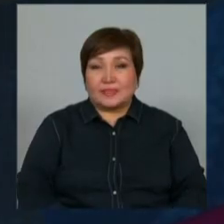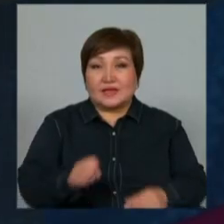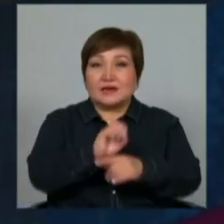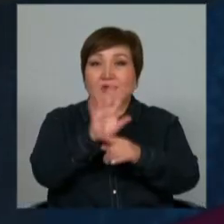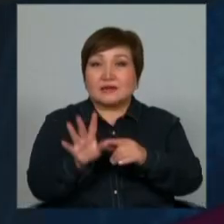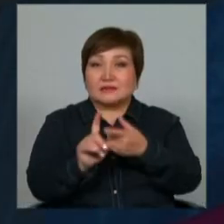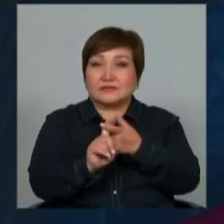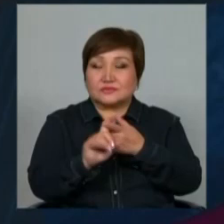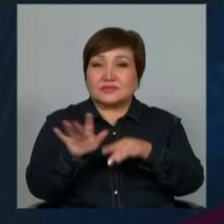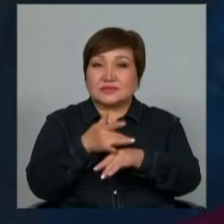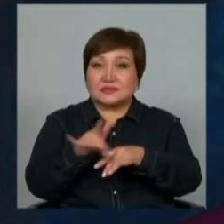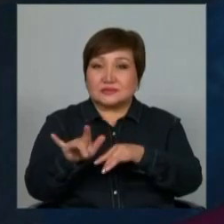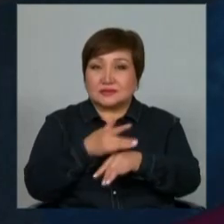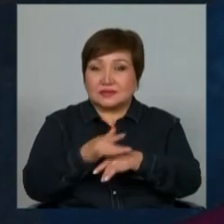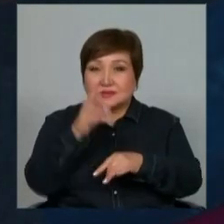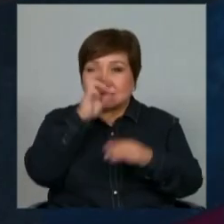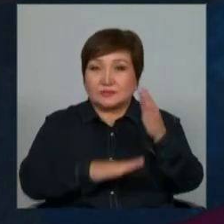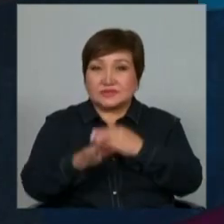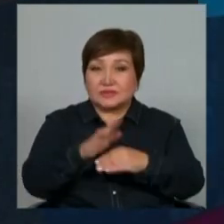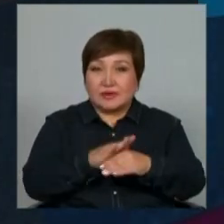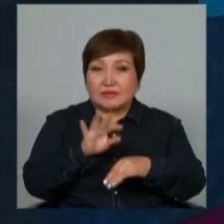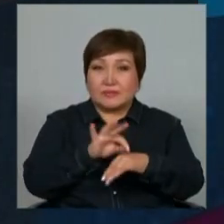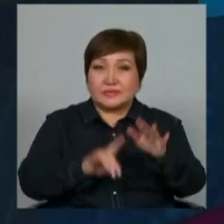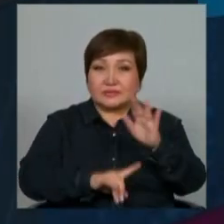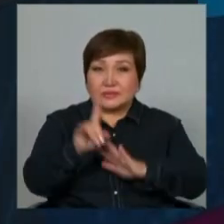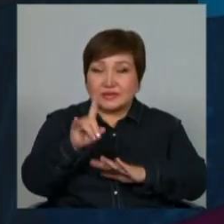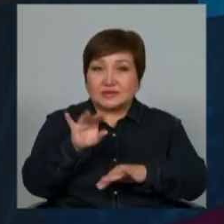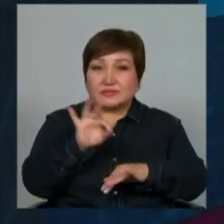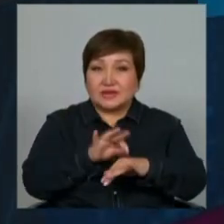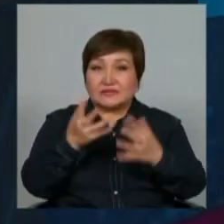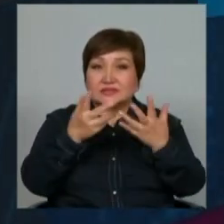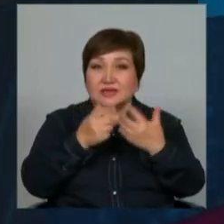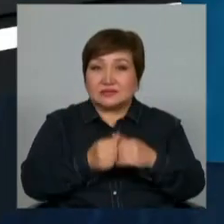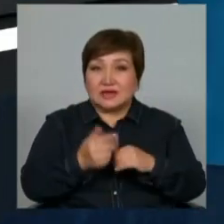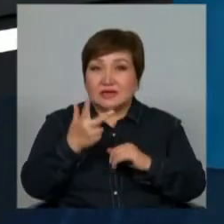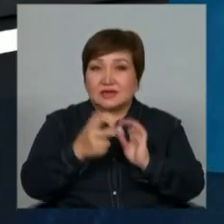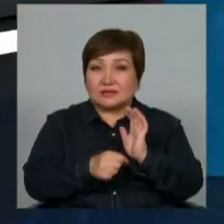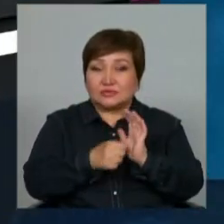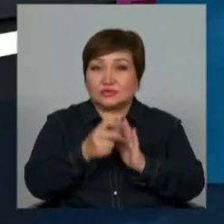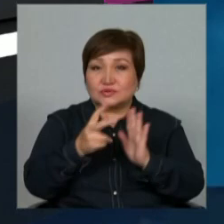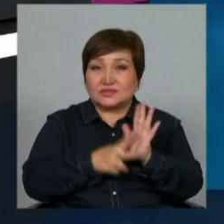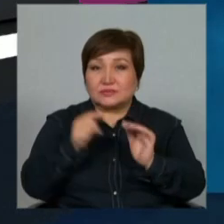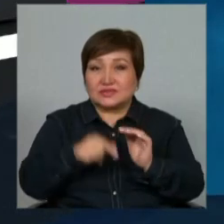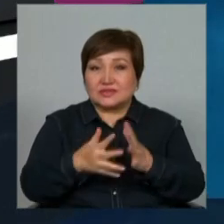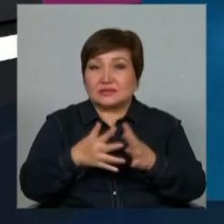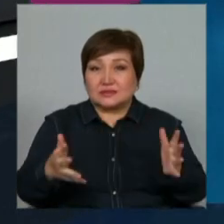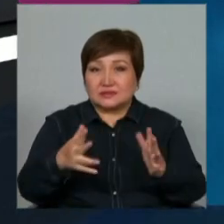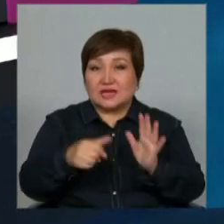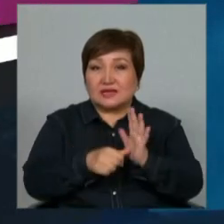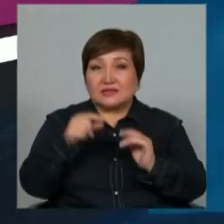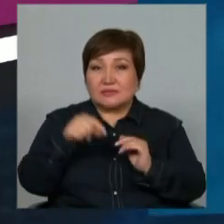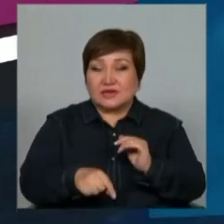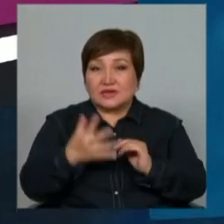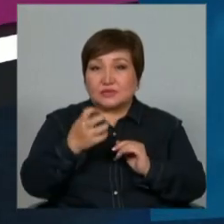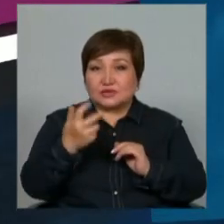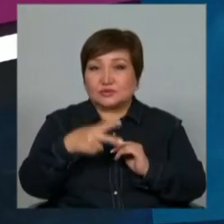Коронавирусқа қатысты статистика. Елімізде пандемия басталғалы ауруға шалдыққандар саны 618 мыңнан асты. Оның